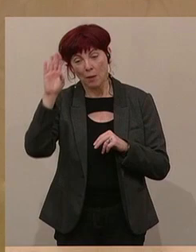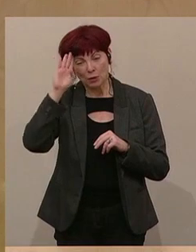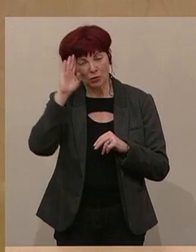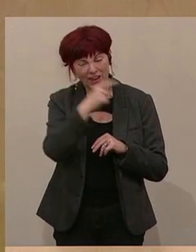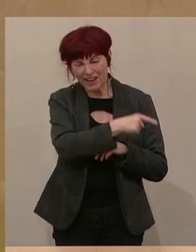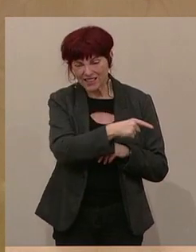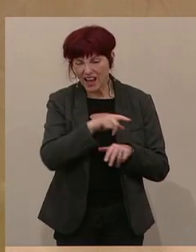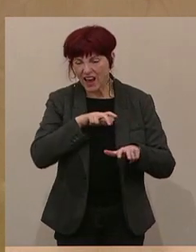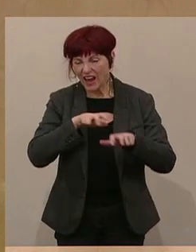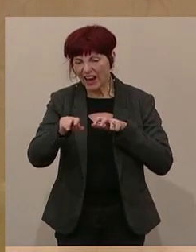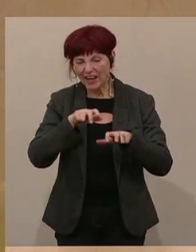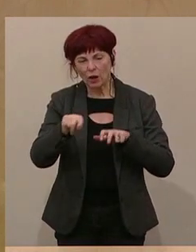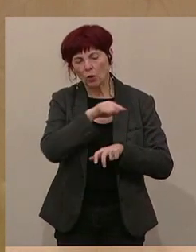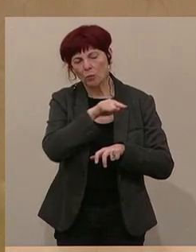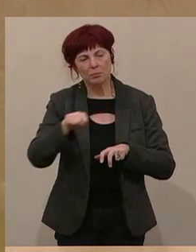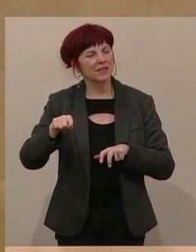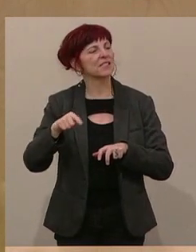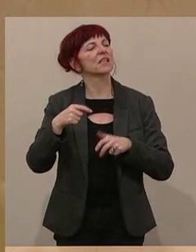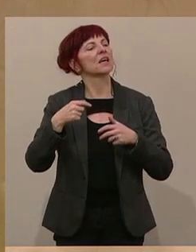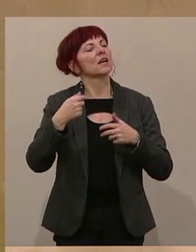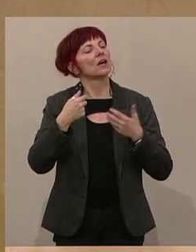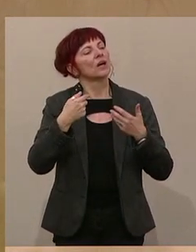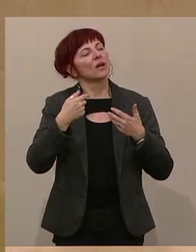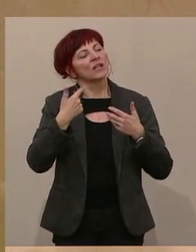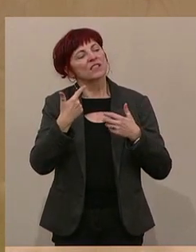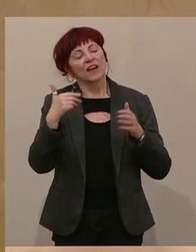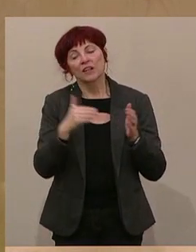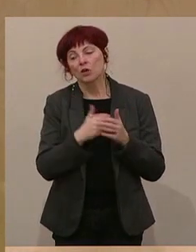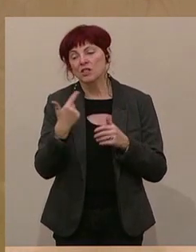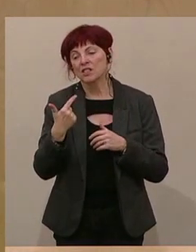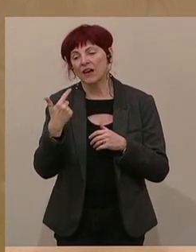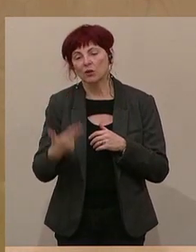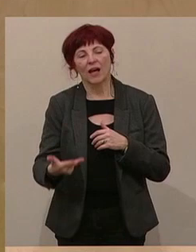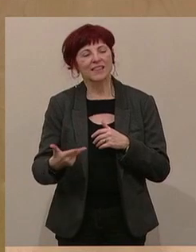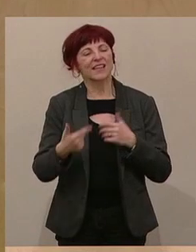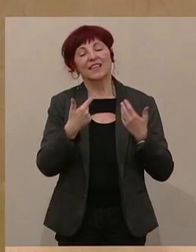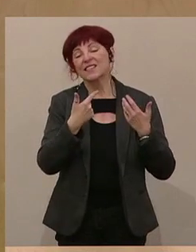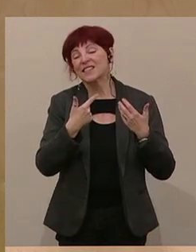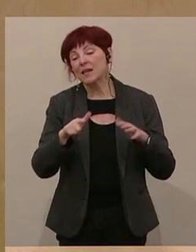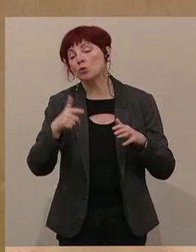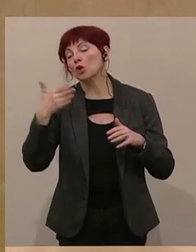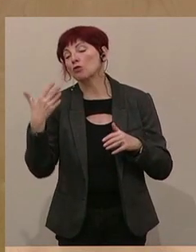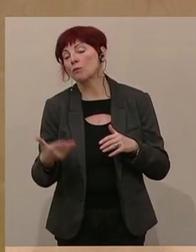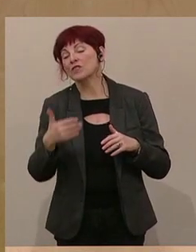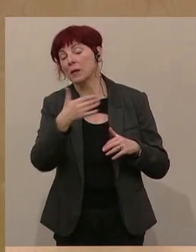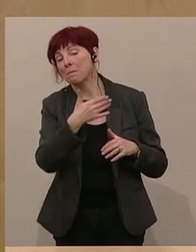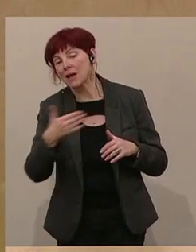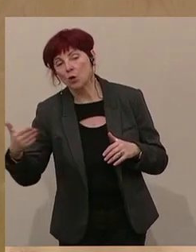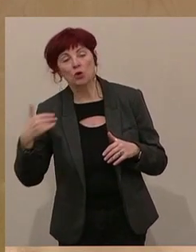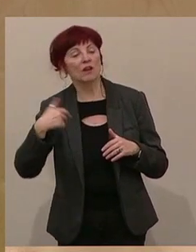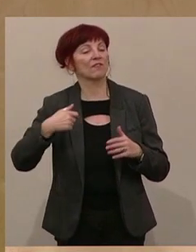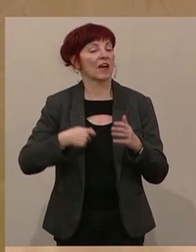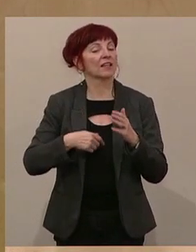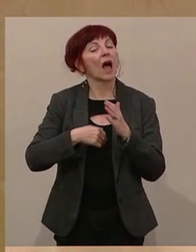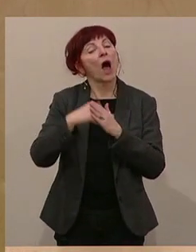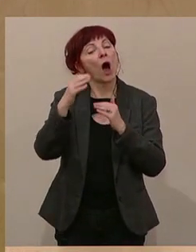2032 750 Millionen Euro in den Ausbau der Ganztagsschulen investiert. 750 Millionen Euro. Das muss